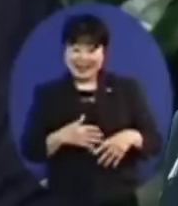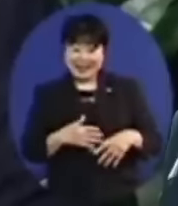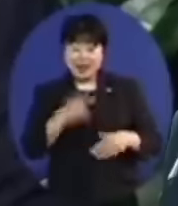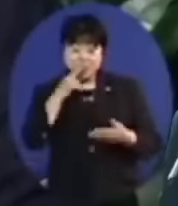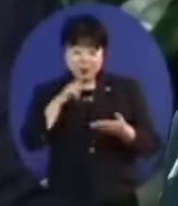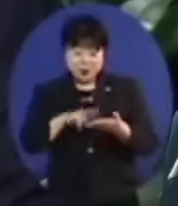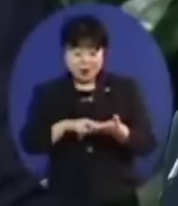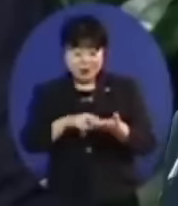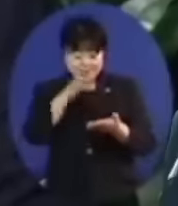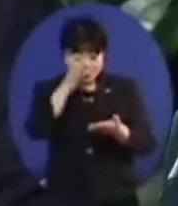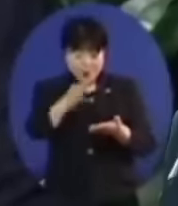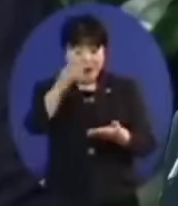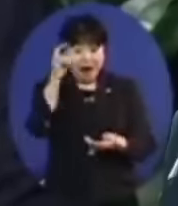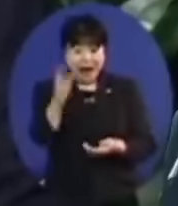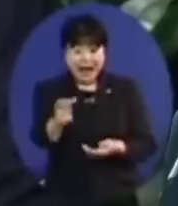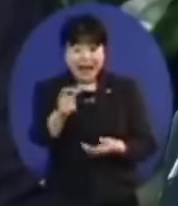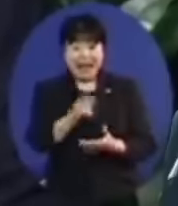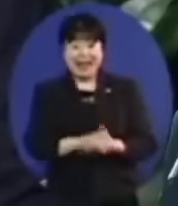편지를 보면 강하다.